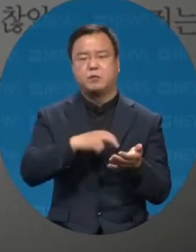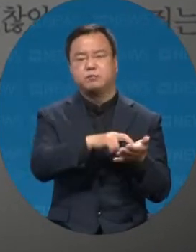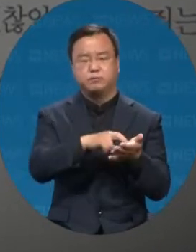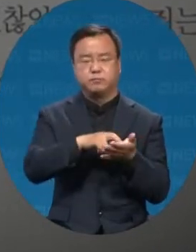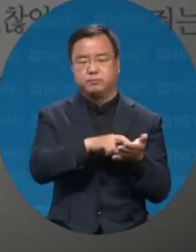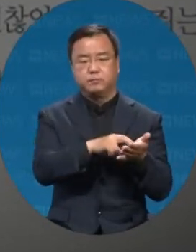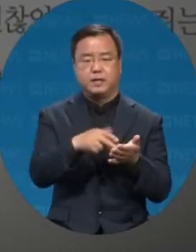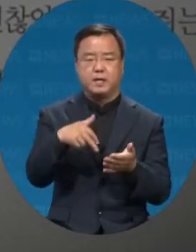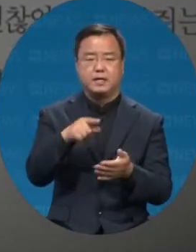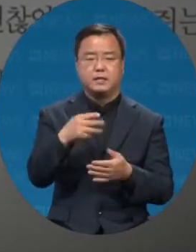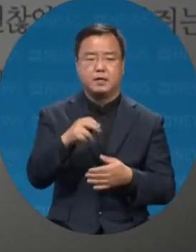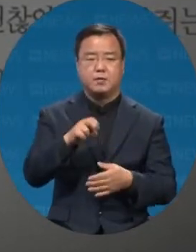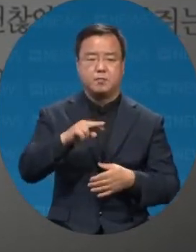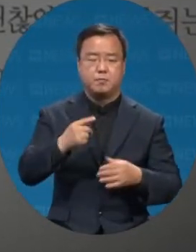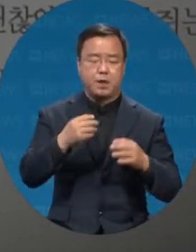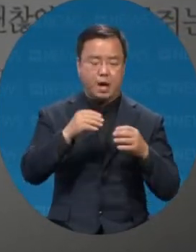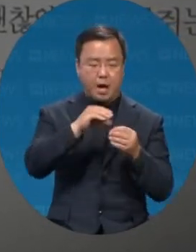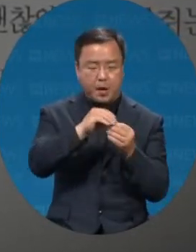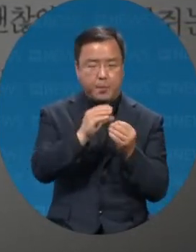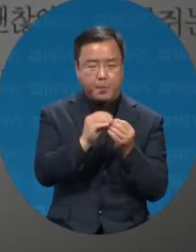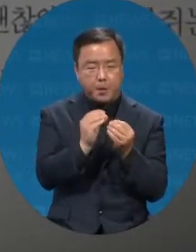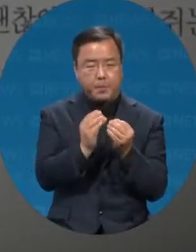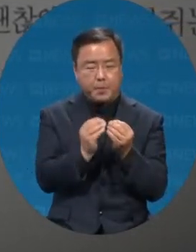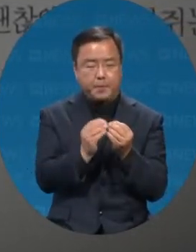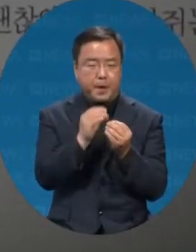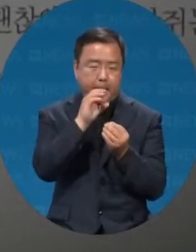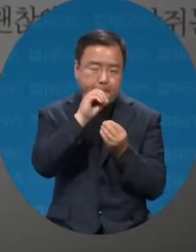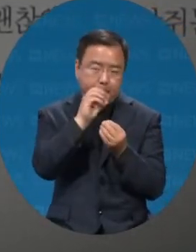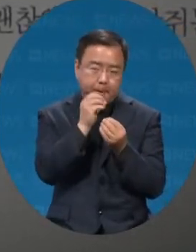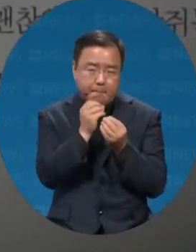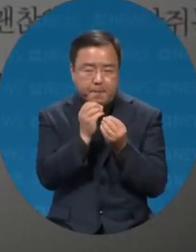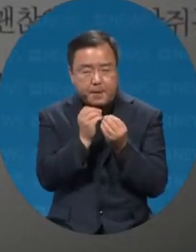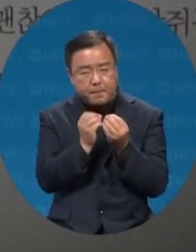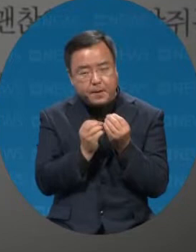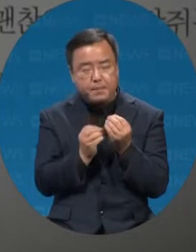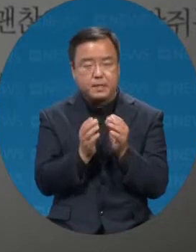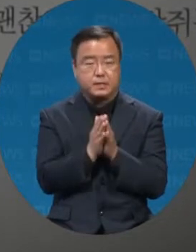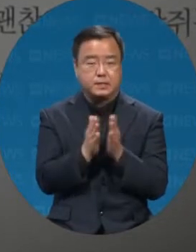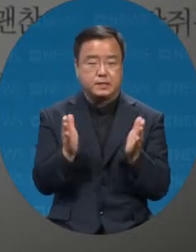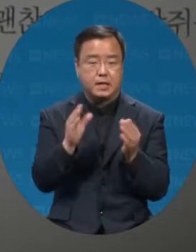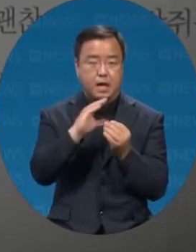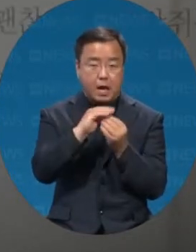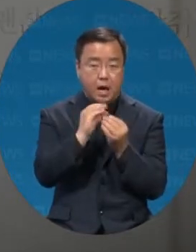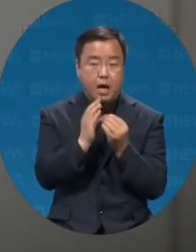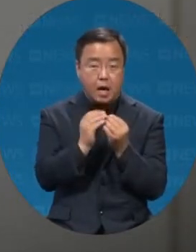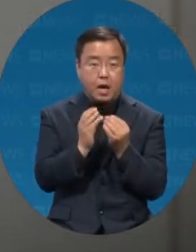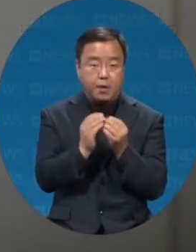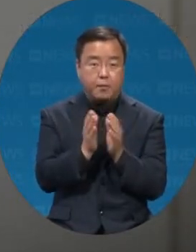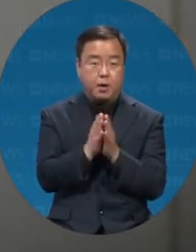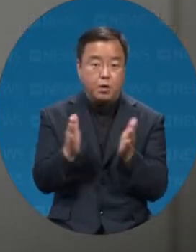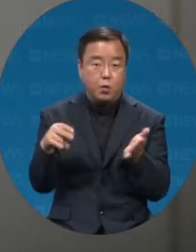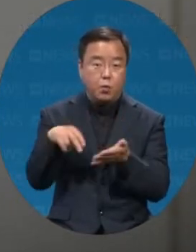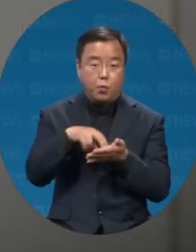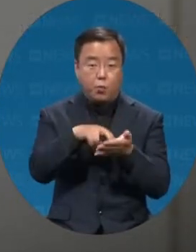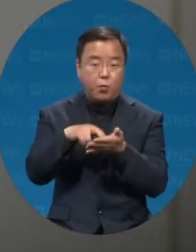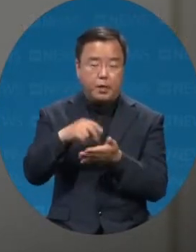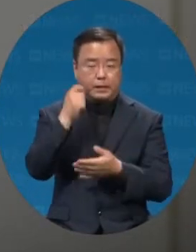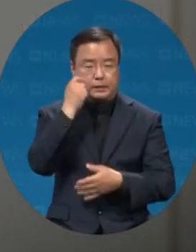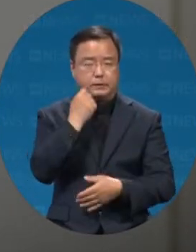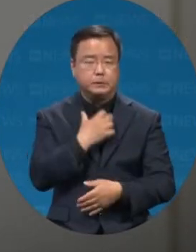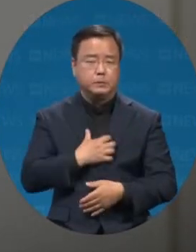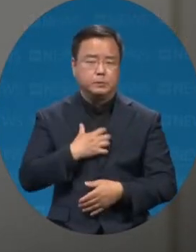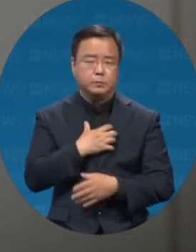들고 모서리부터 조심스럽게 야금야금 갉아먹었어. 절편을 먹자 외로움도 슬픔도